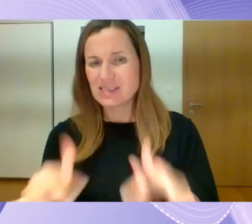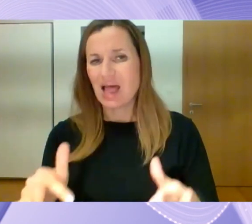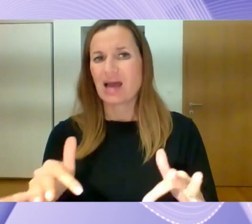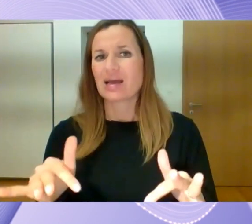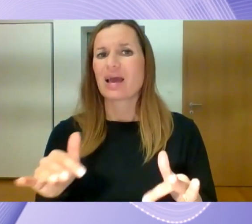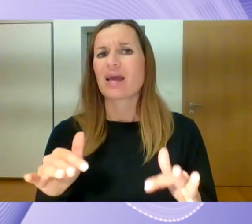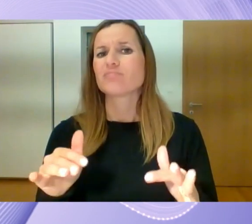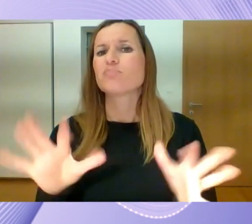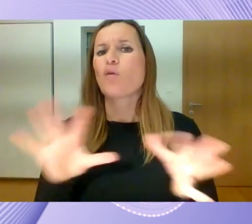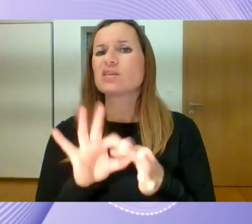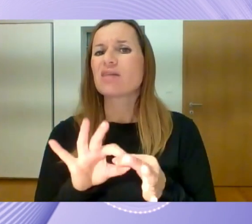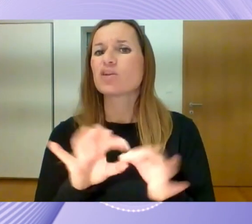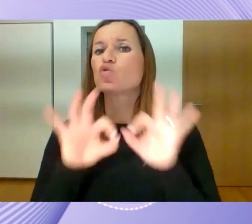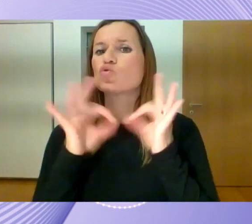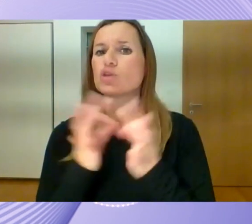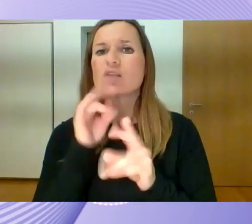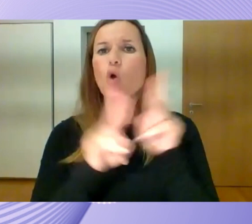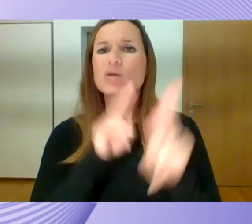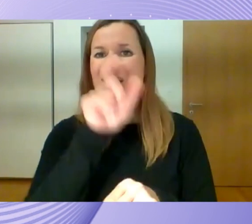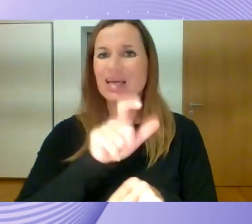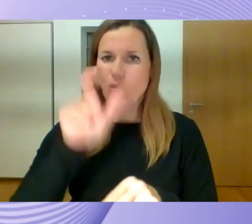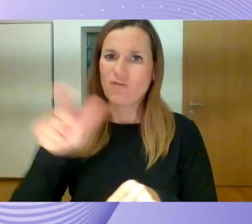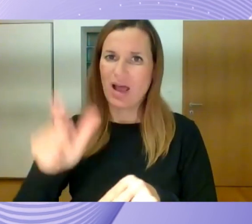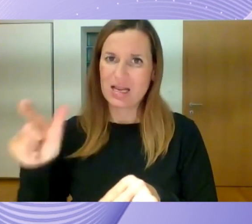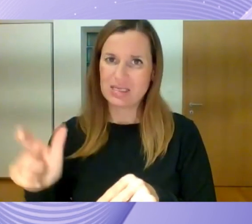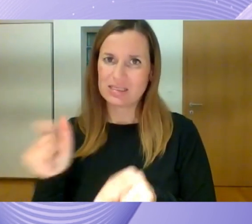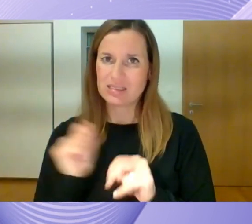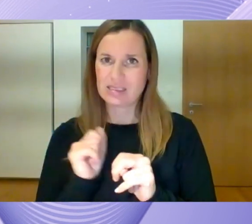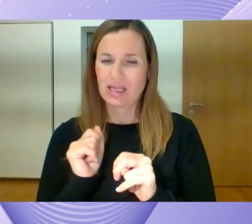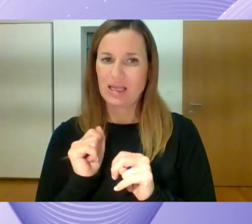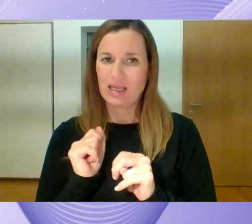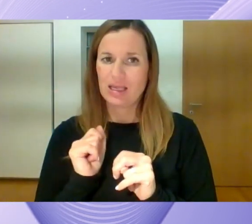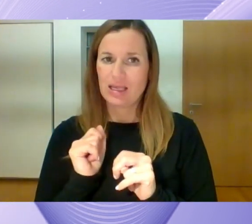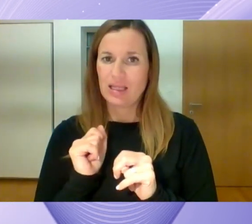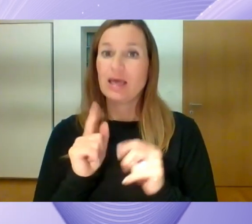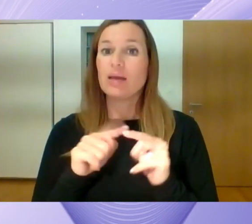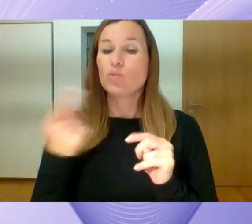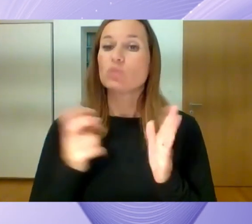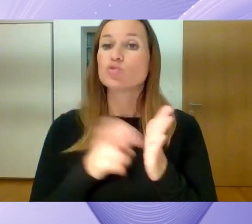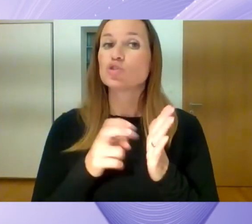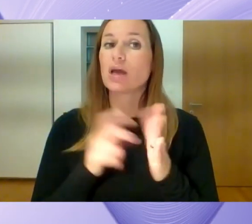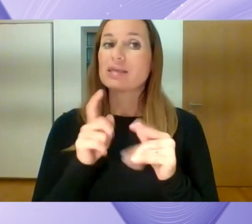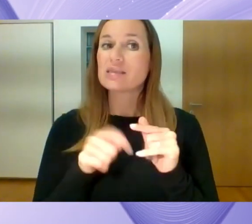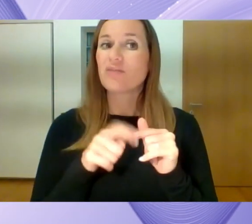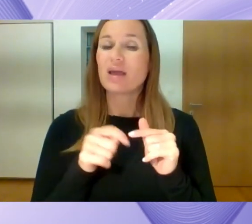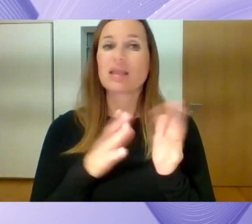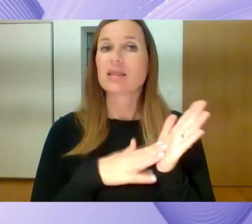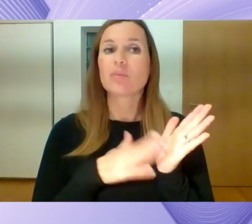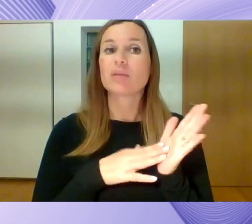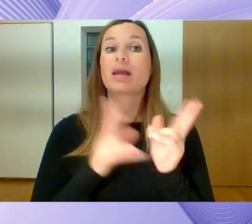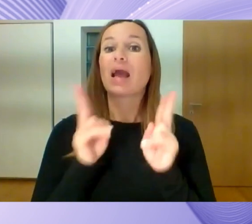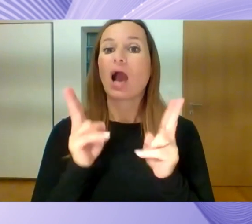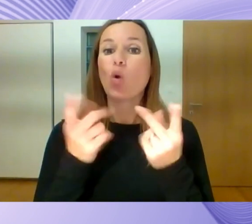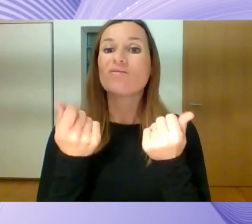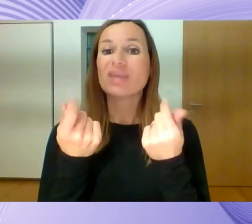družinske oskrbovalce. In imate tudi potem stvari, ki so tukaj, je recimo, kako s